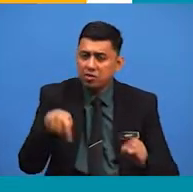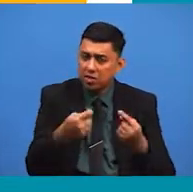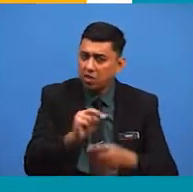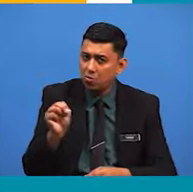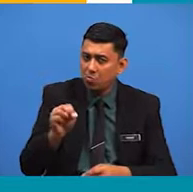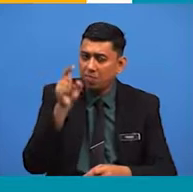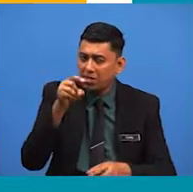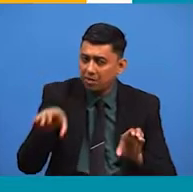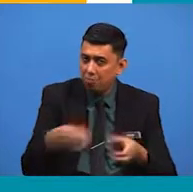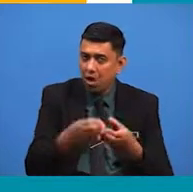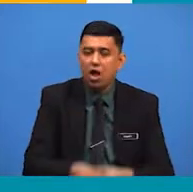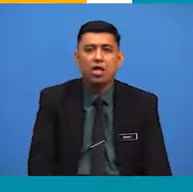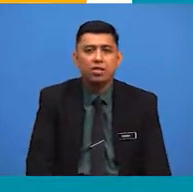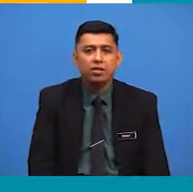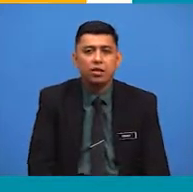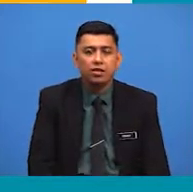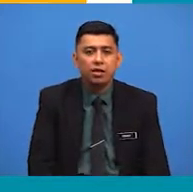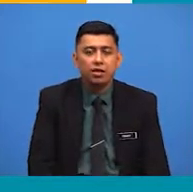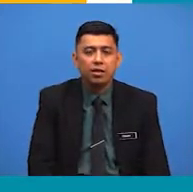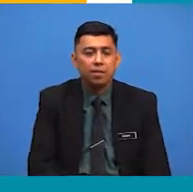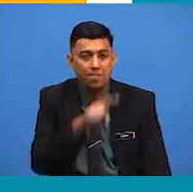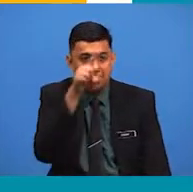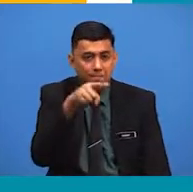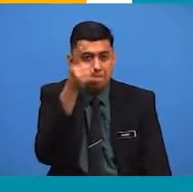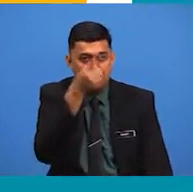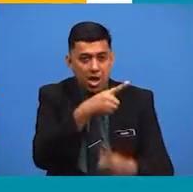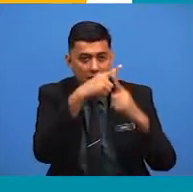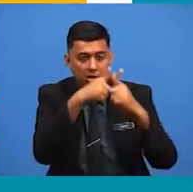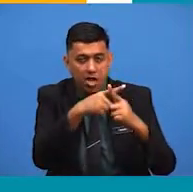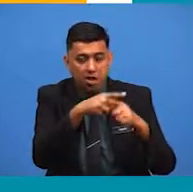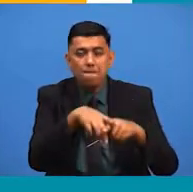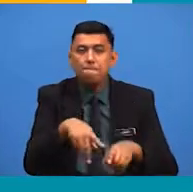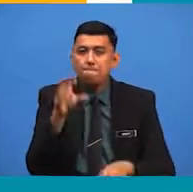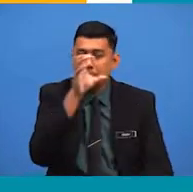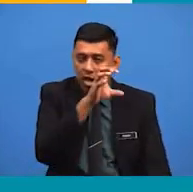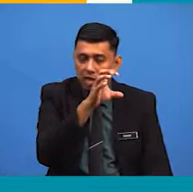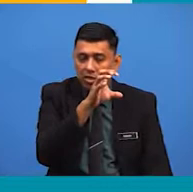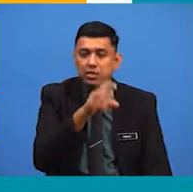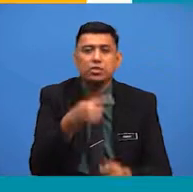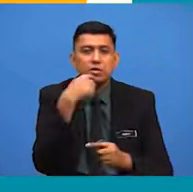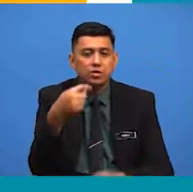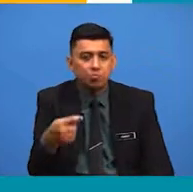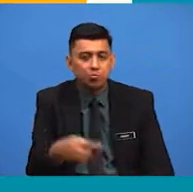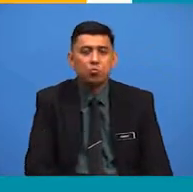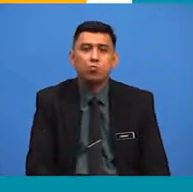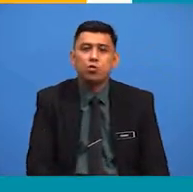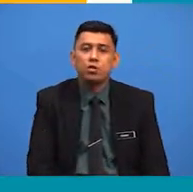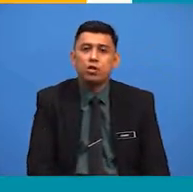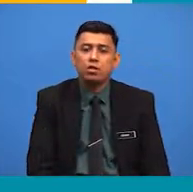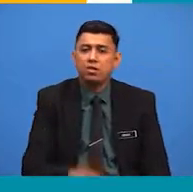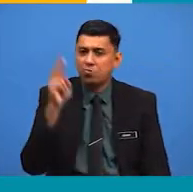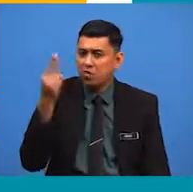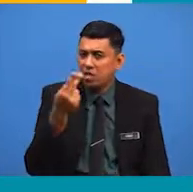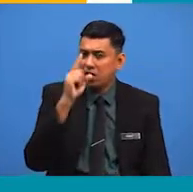perlu dilakukan iaitu palamkan plug tersebut. Ini menunjukkan bahawa